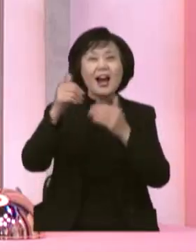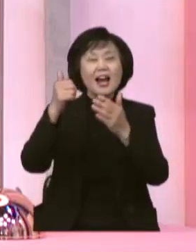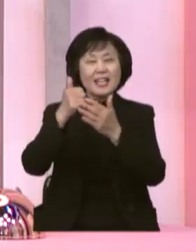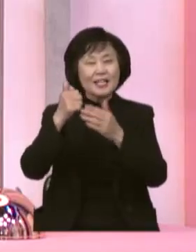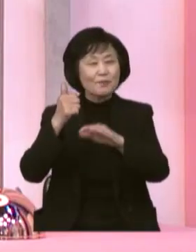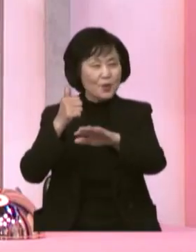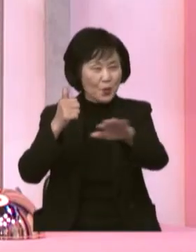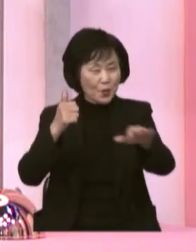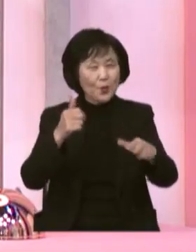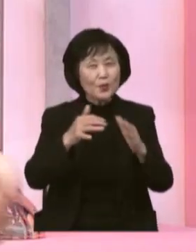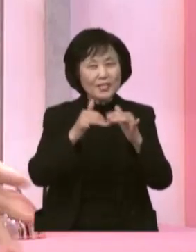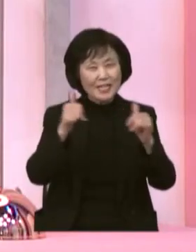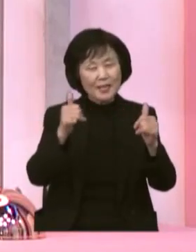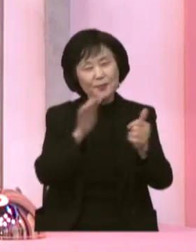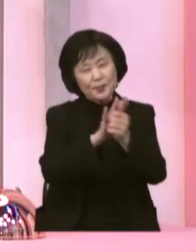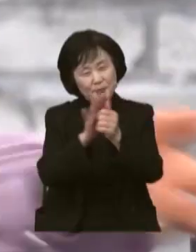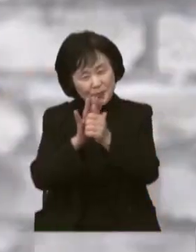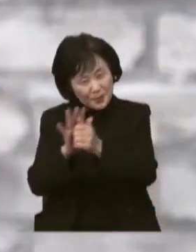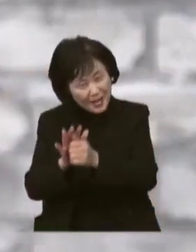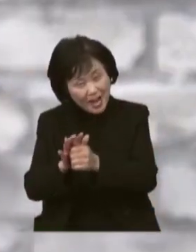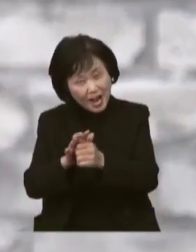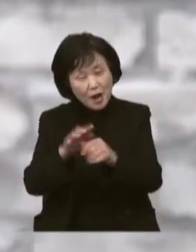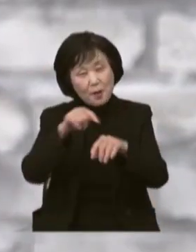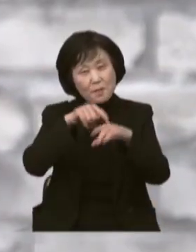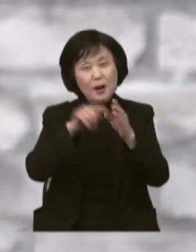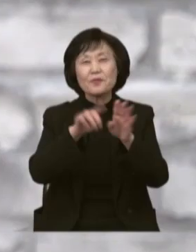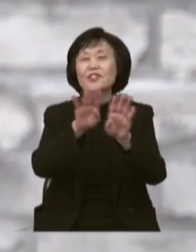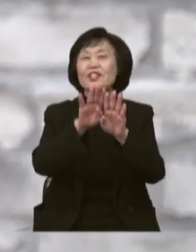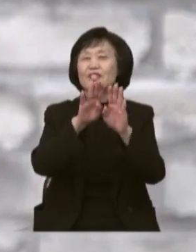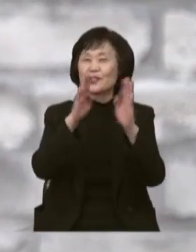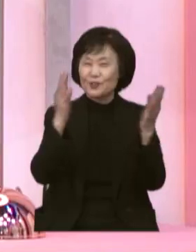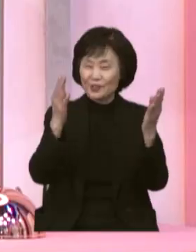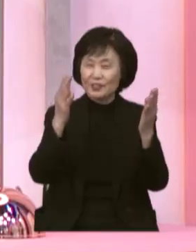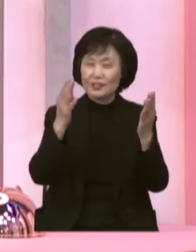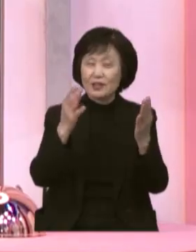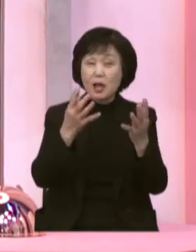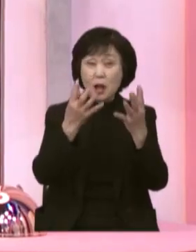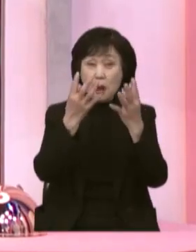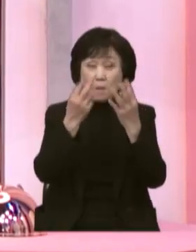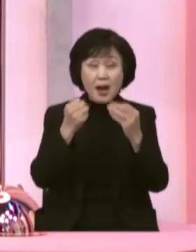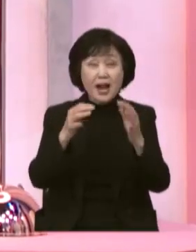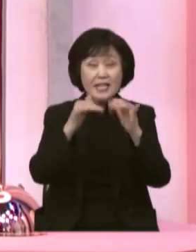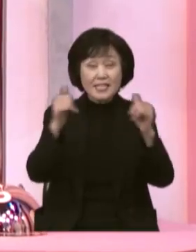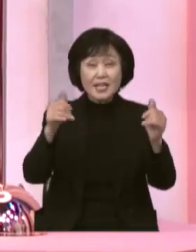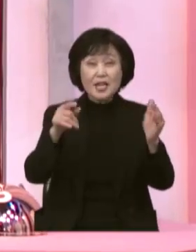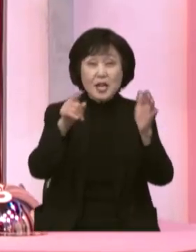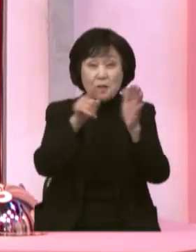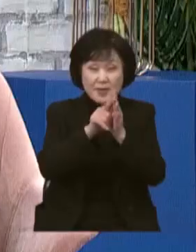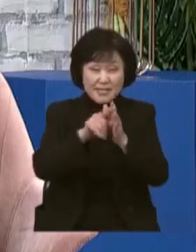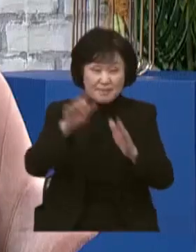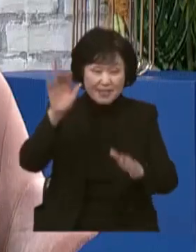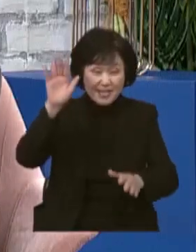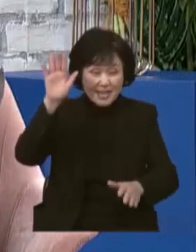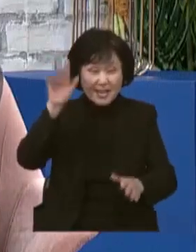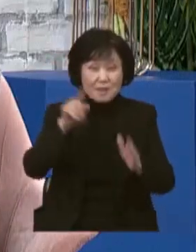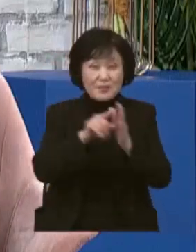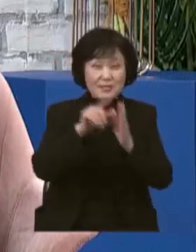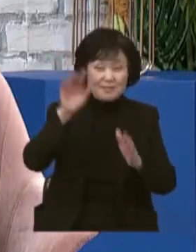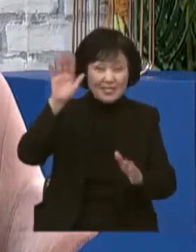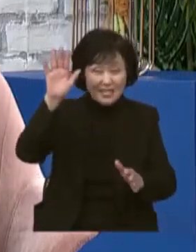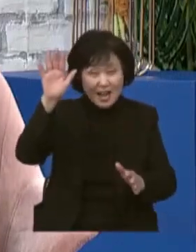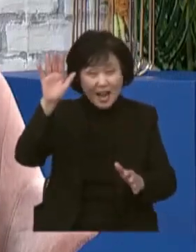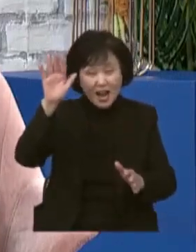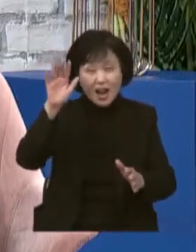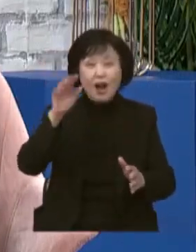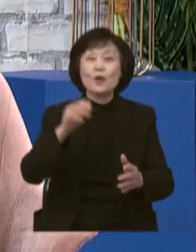야야야야야 베드로아 그물이 찢어지게 그냥 넘치고 터지게 그냥 야. 아니 그